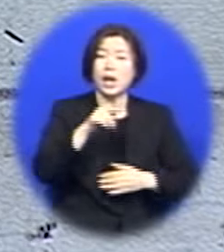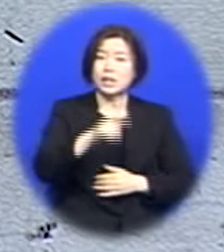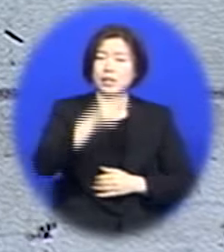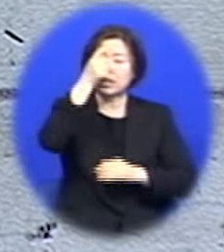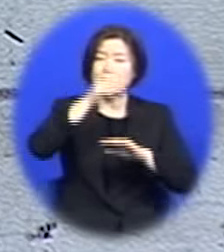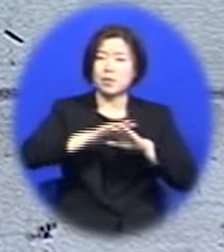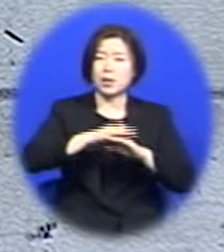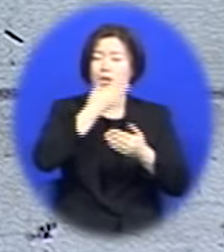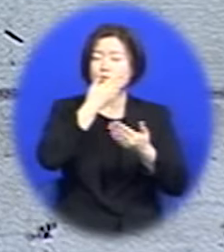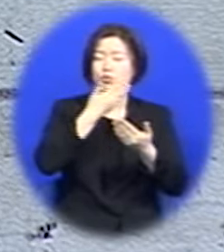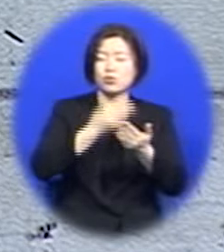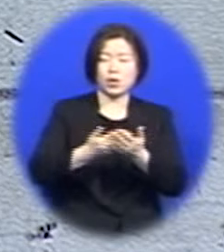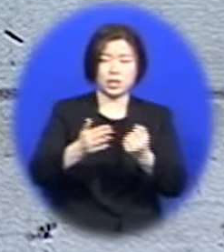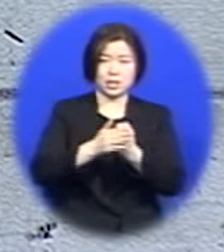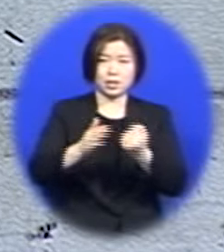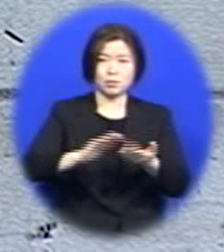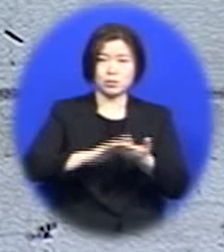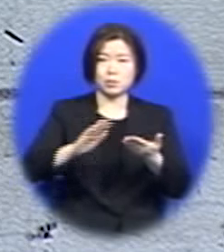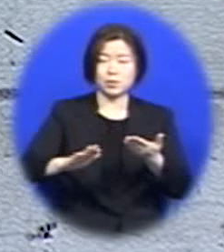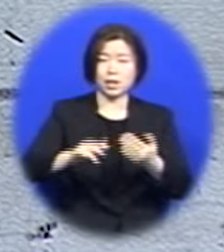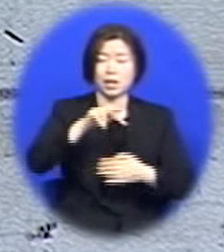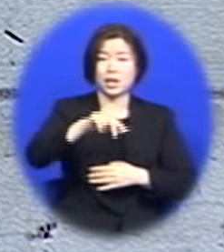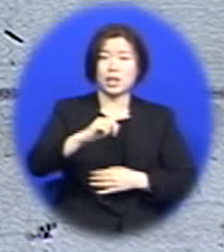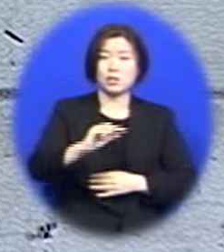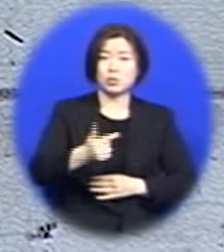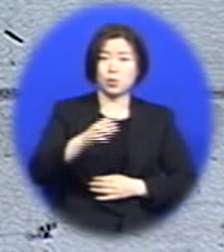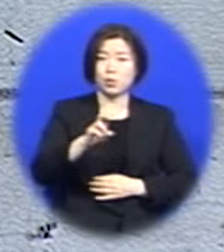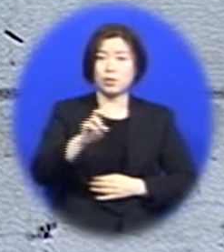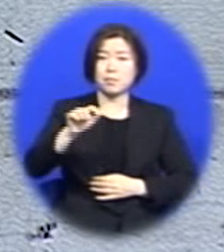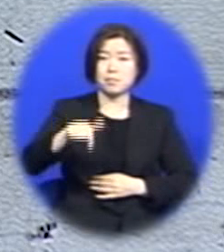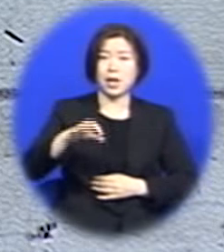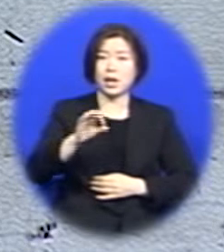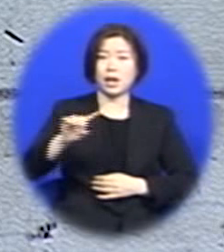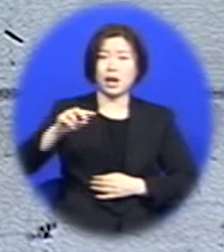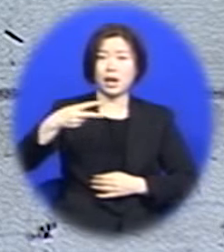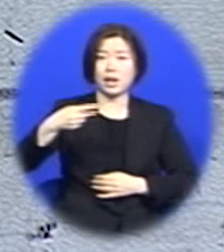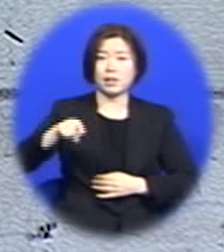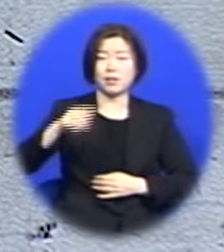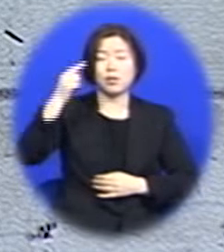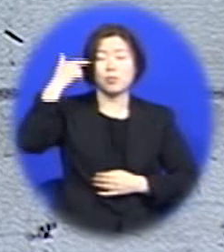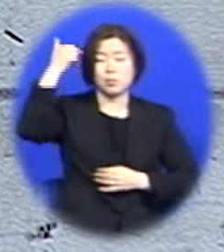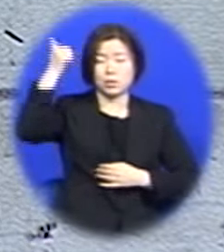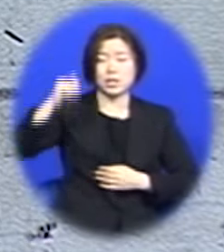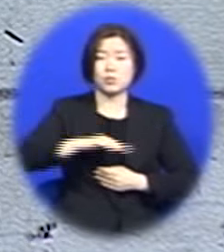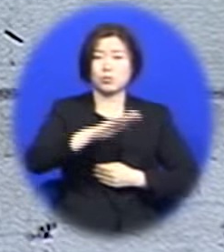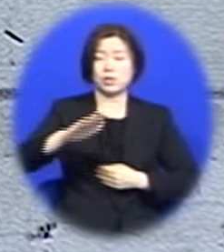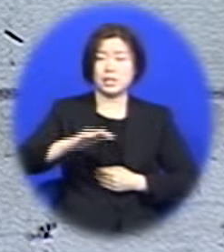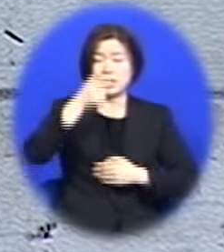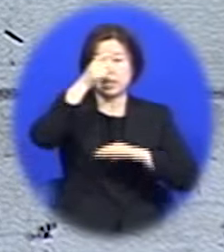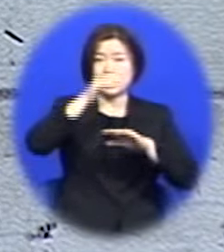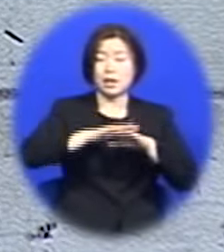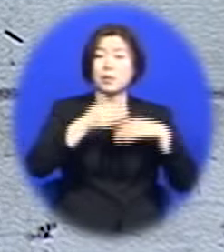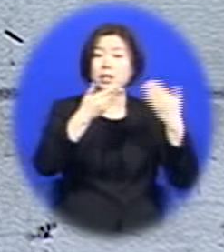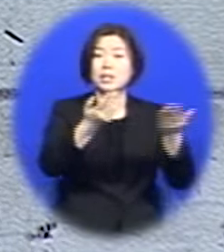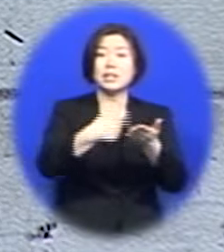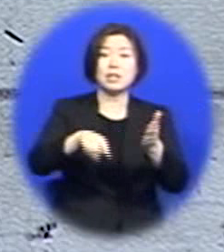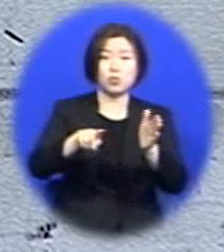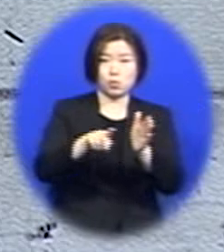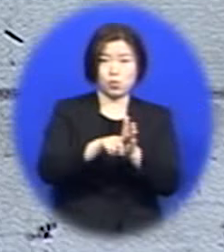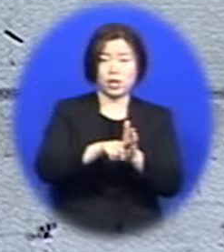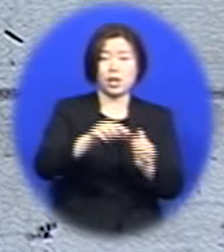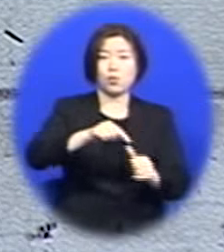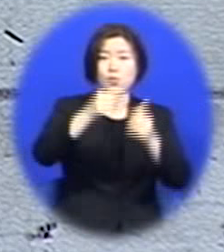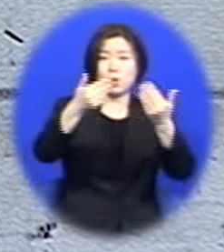거죠. 존 맥아더 목사님은 우리는 예배하기 위하여 구원을 받았다 이런 표현을